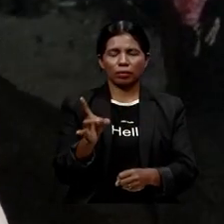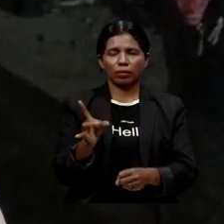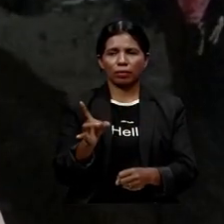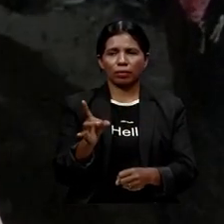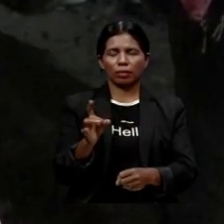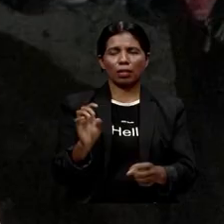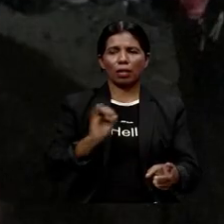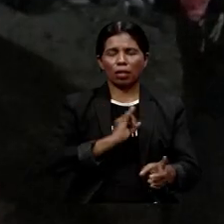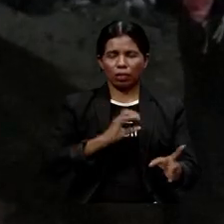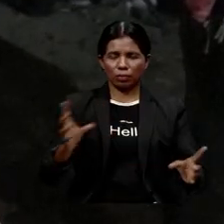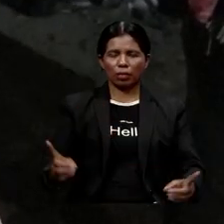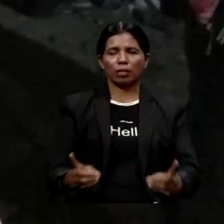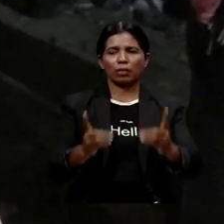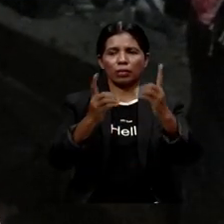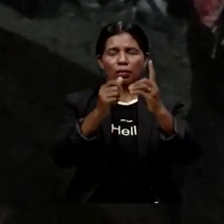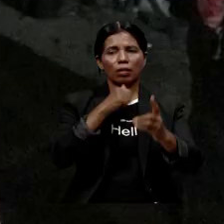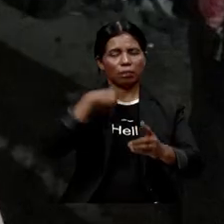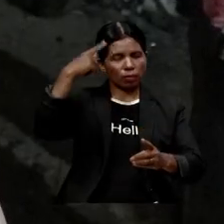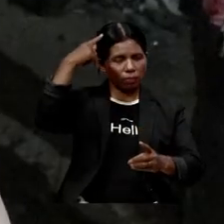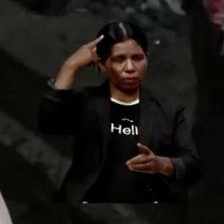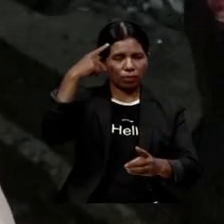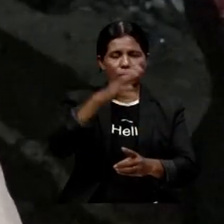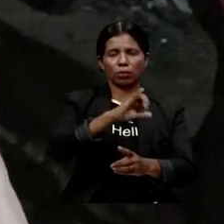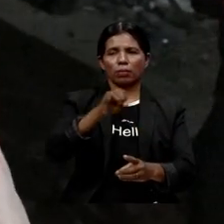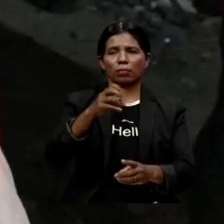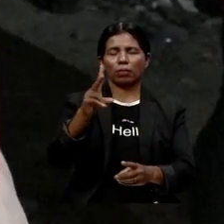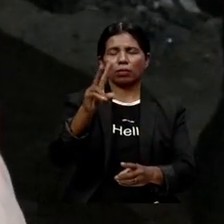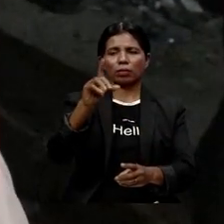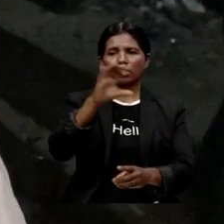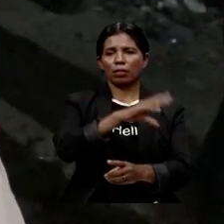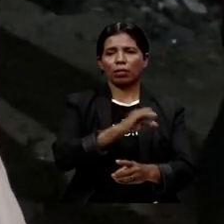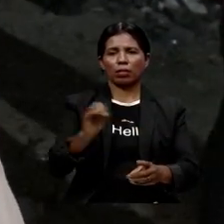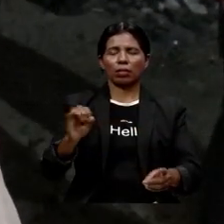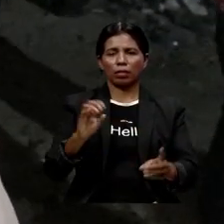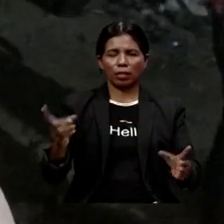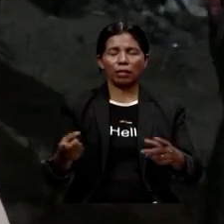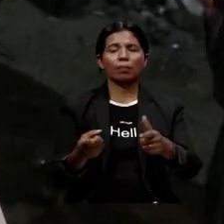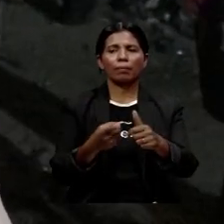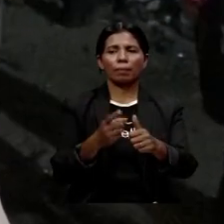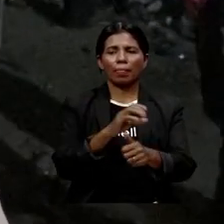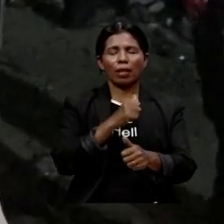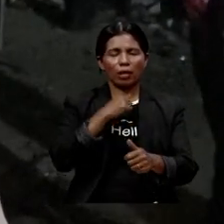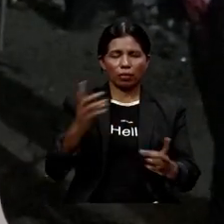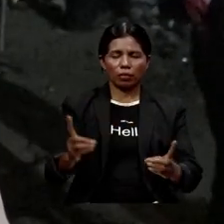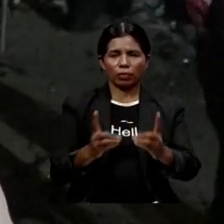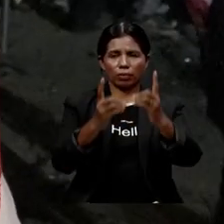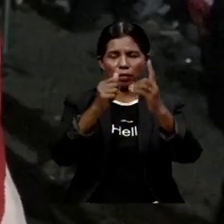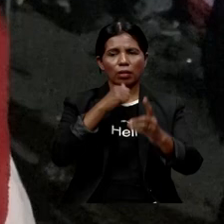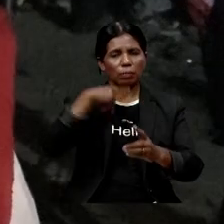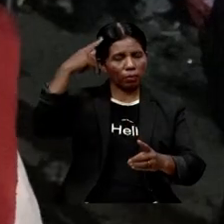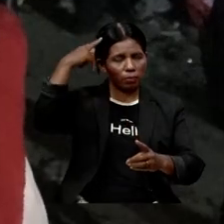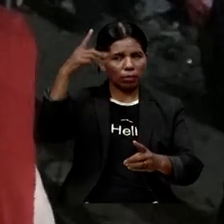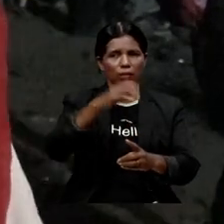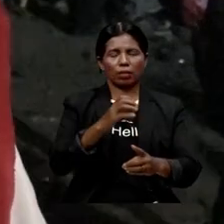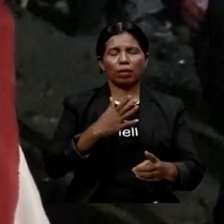hau hasoro Santo Padre João Paulo II. Última vez hau hasoro tan San Francisco nebe hau ni fua